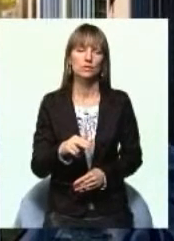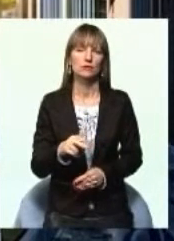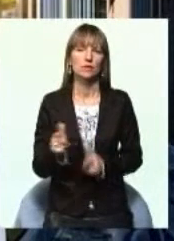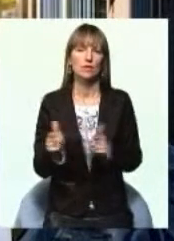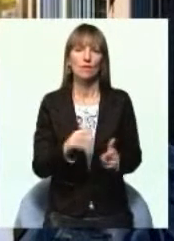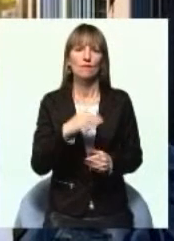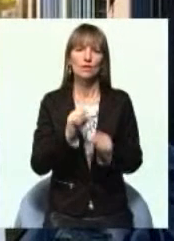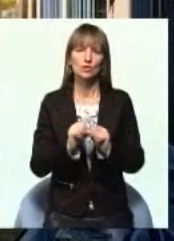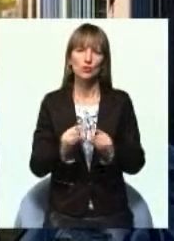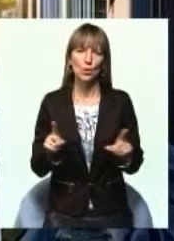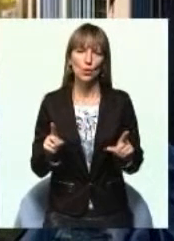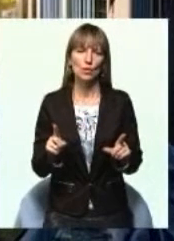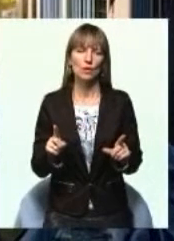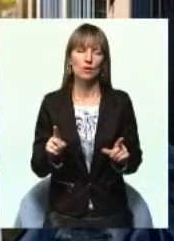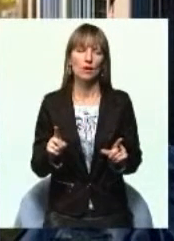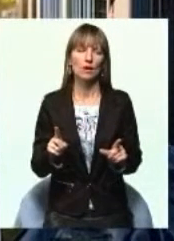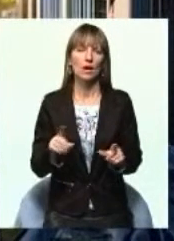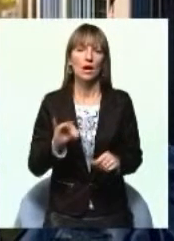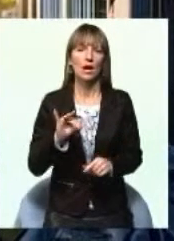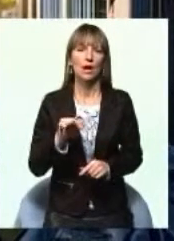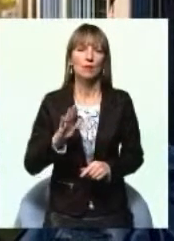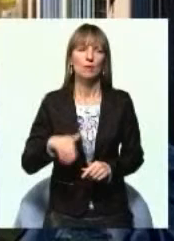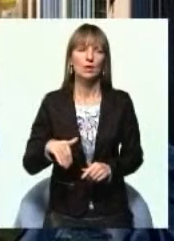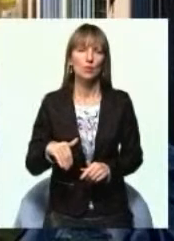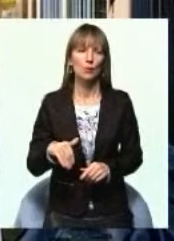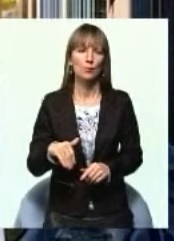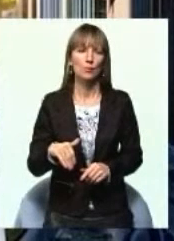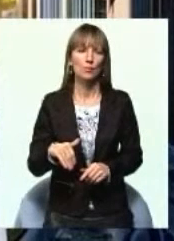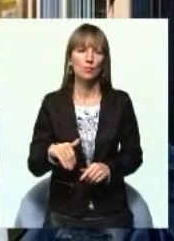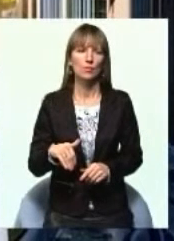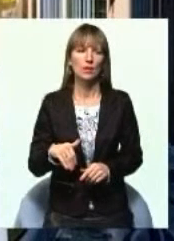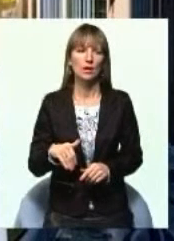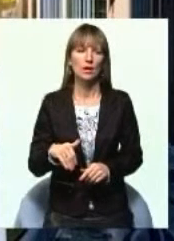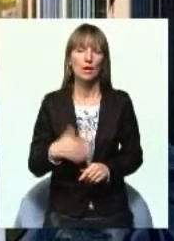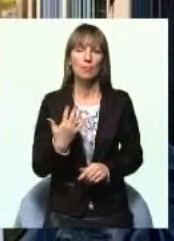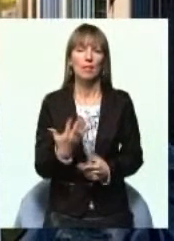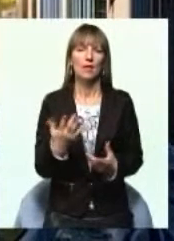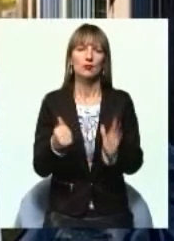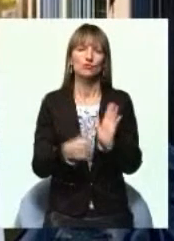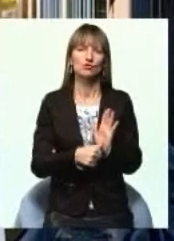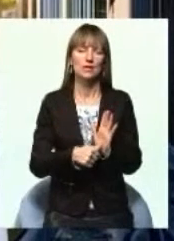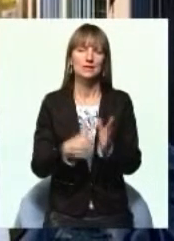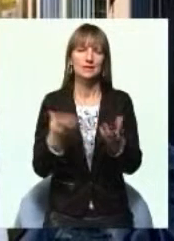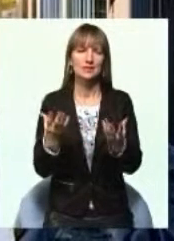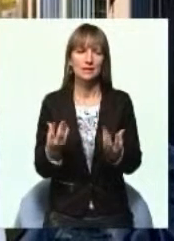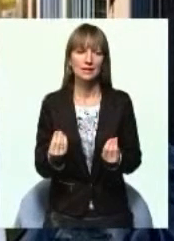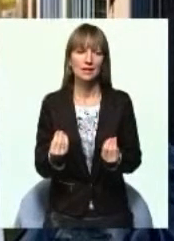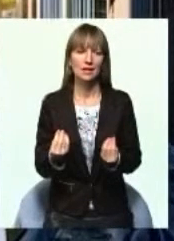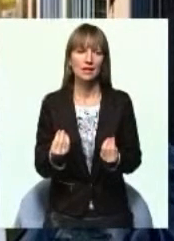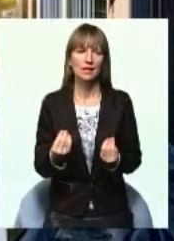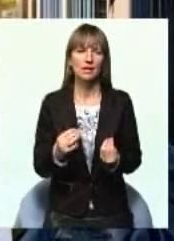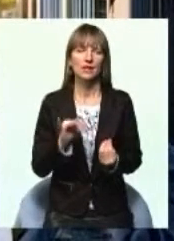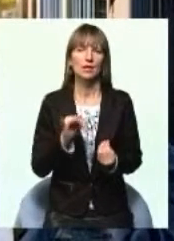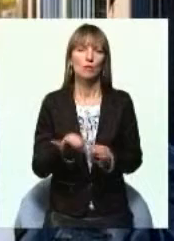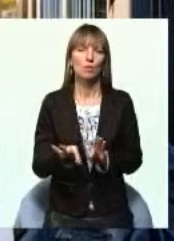школу неученный, а потом несколько там 5 дней, 6 дней, но поучился